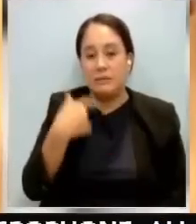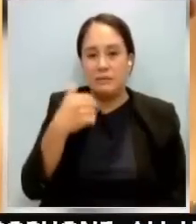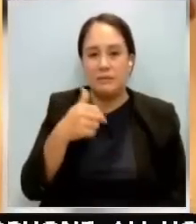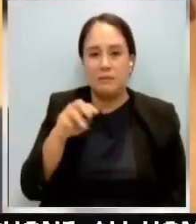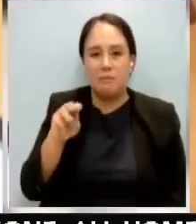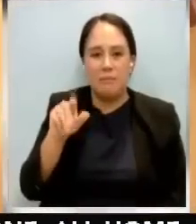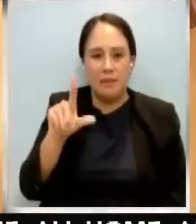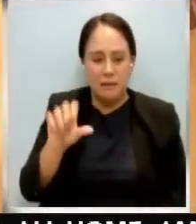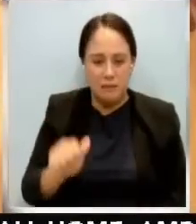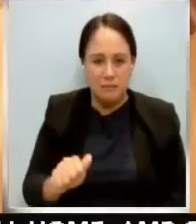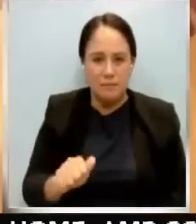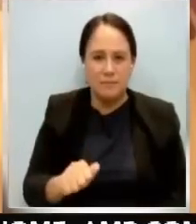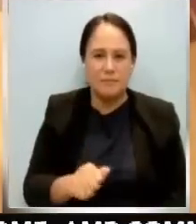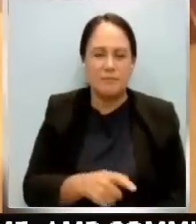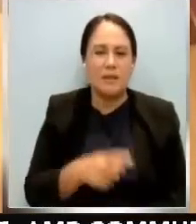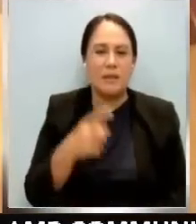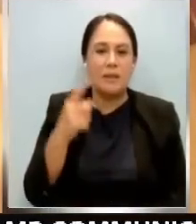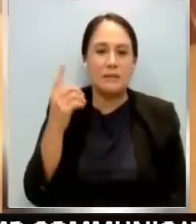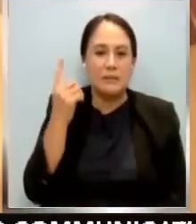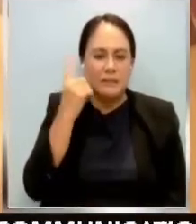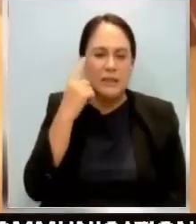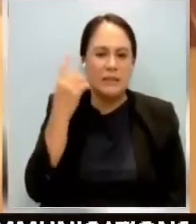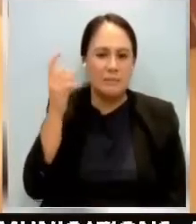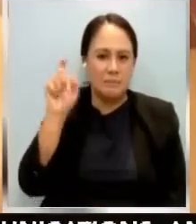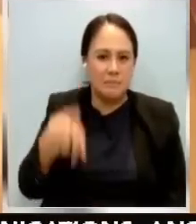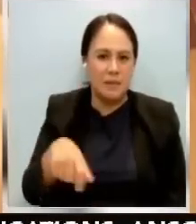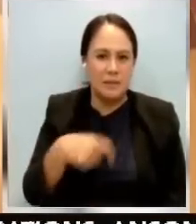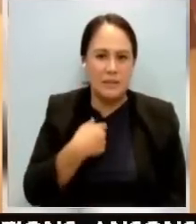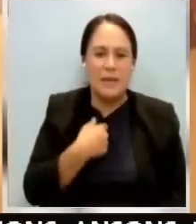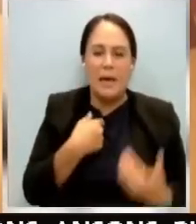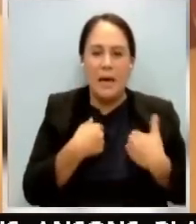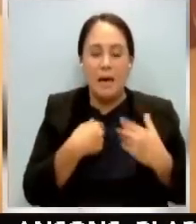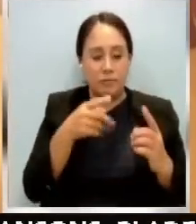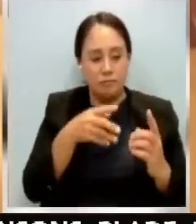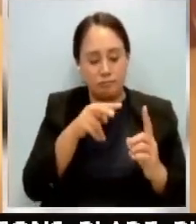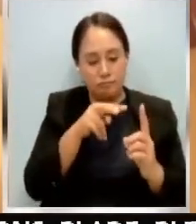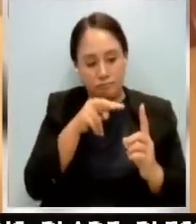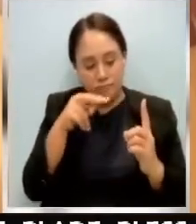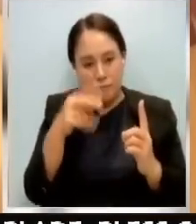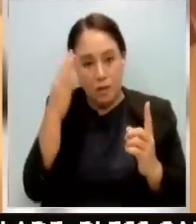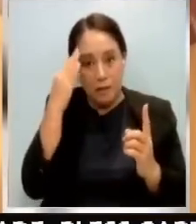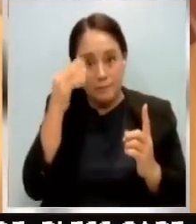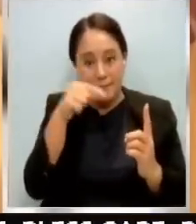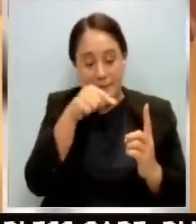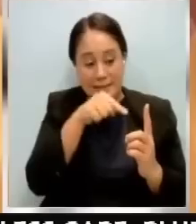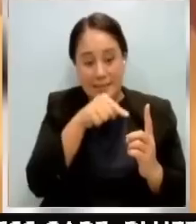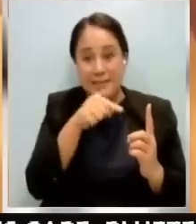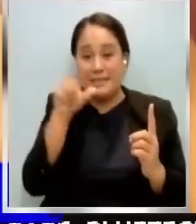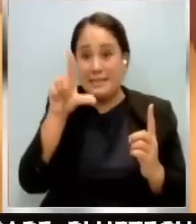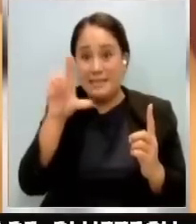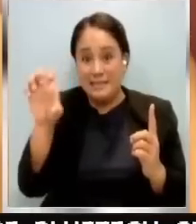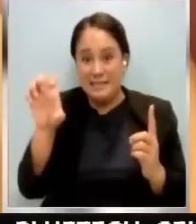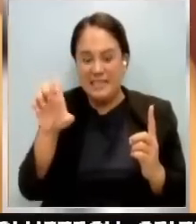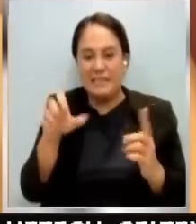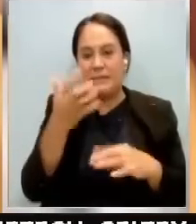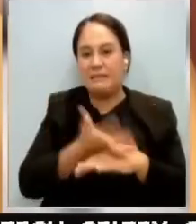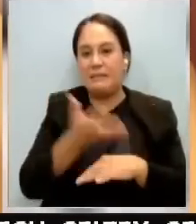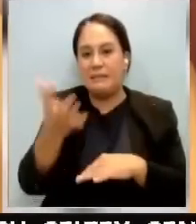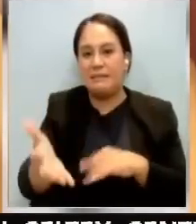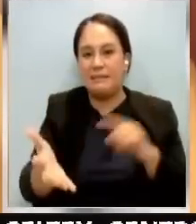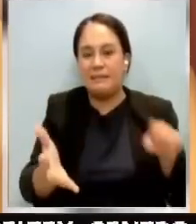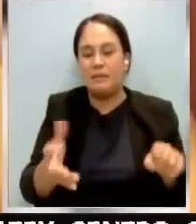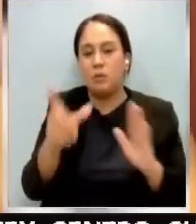Nelson, kailangan natin ilagay sa konteksto na itong si Lee O'Brien, eh, niloloko yung batas ng Pilipinas.